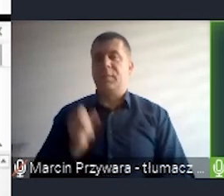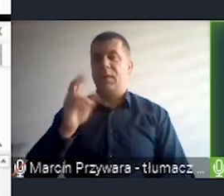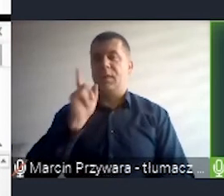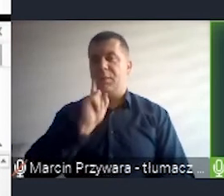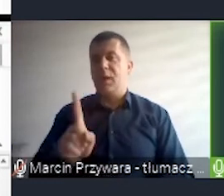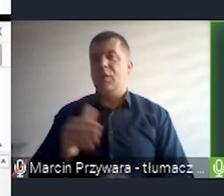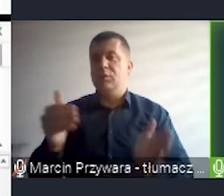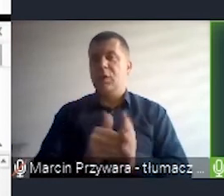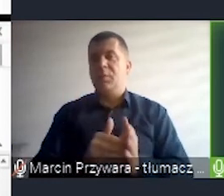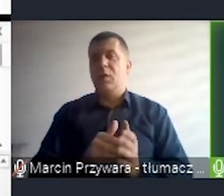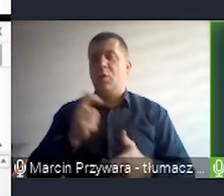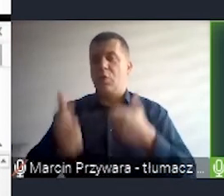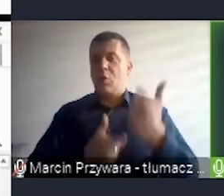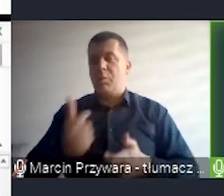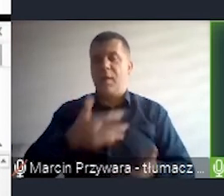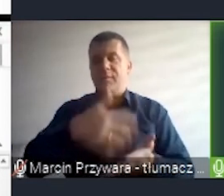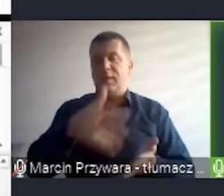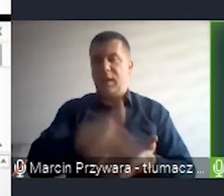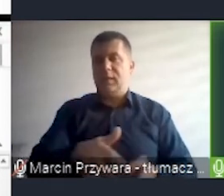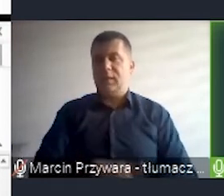naprawdę trzeba ujmować te wydatki